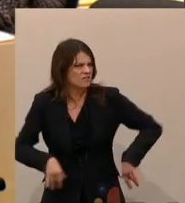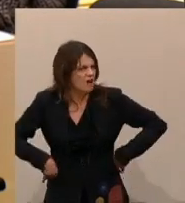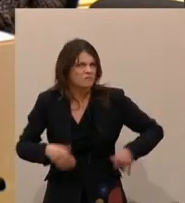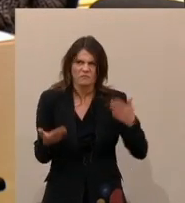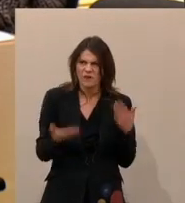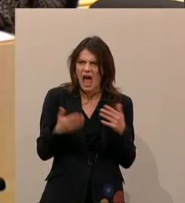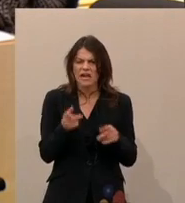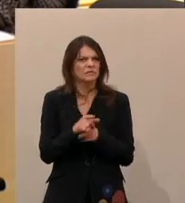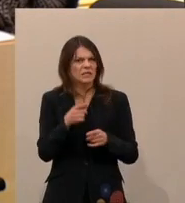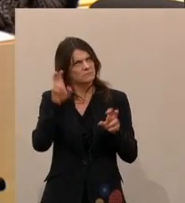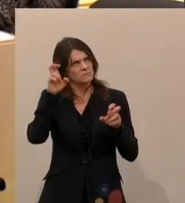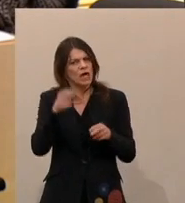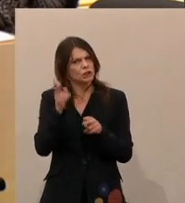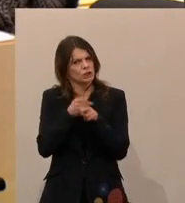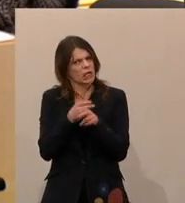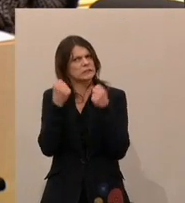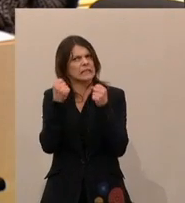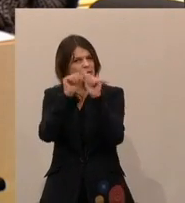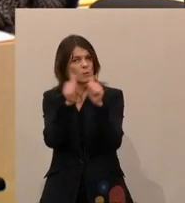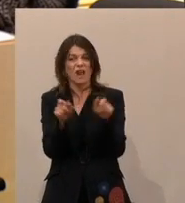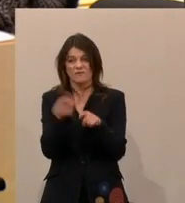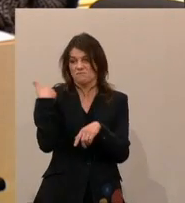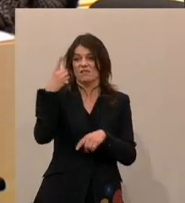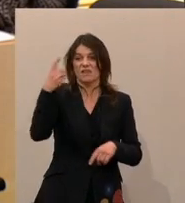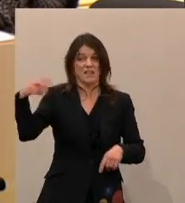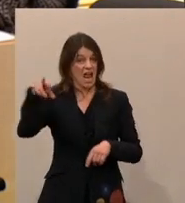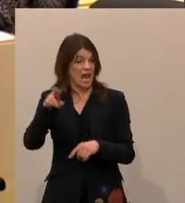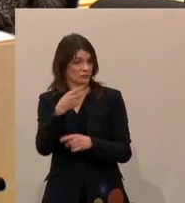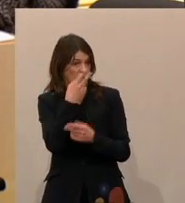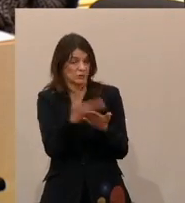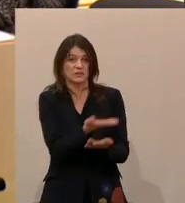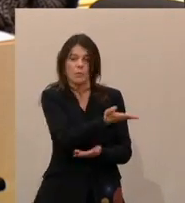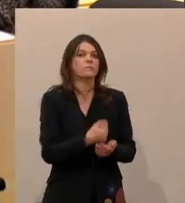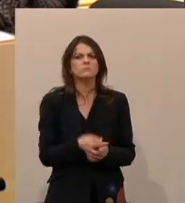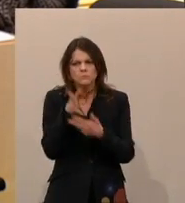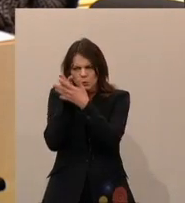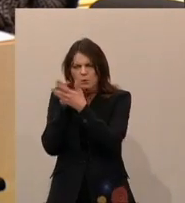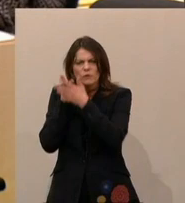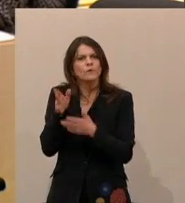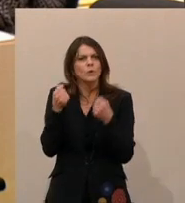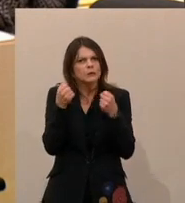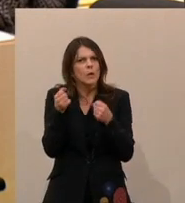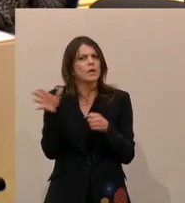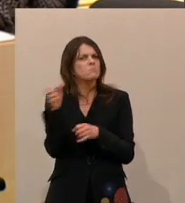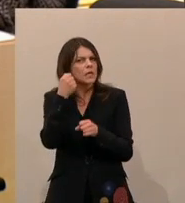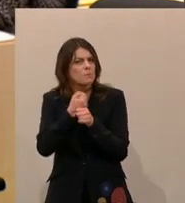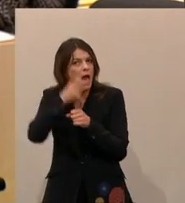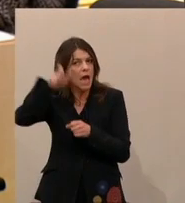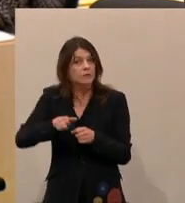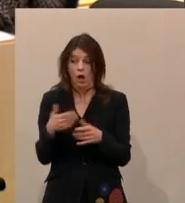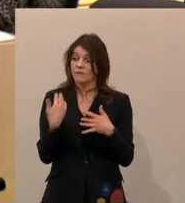dahinter ein gewisses Stasi-Modell à la DDR steckt. Erstens einmal die Überprüfung des Security-Mitarbeiters, das war